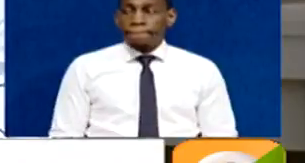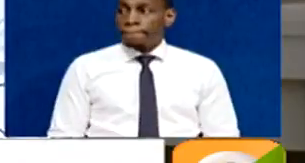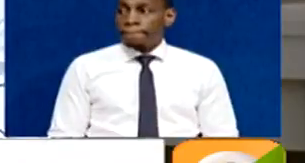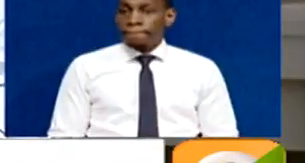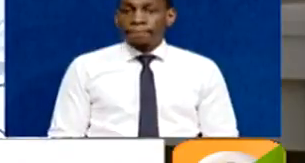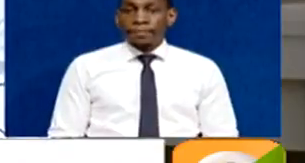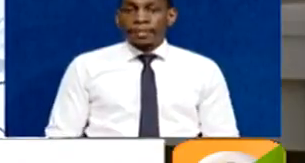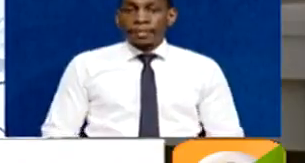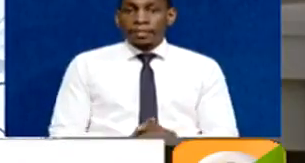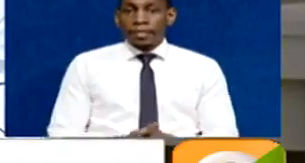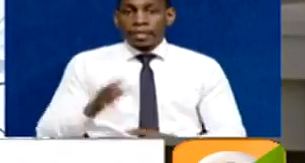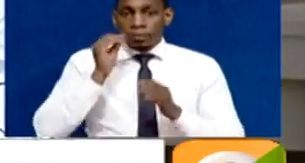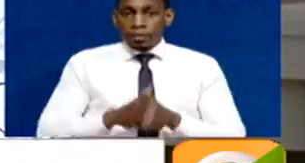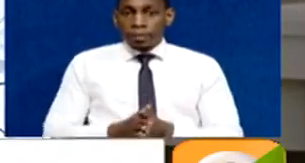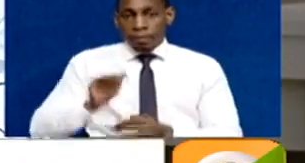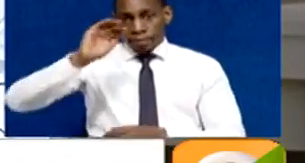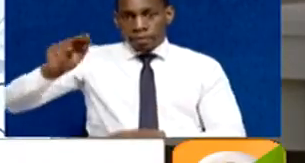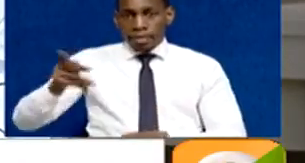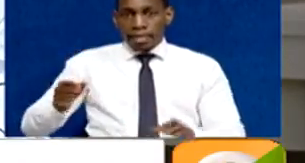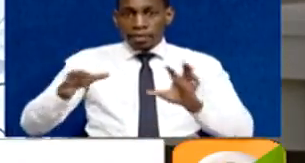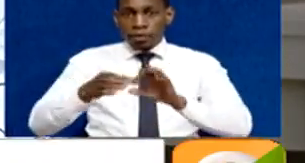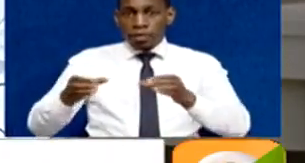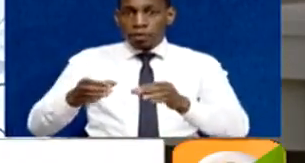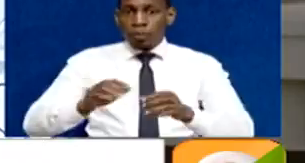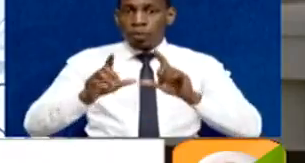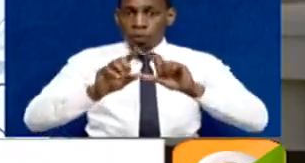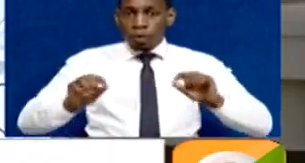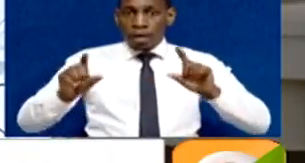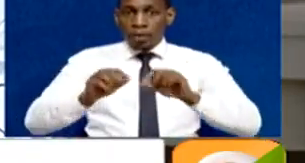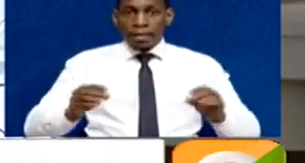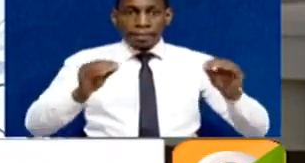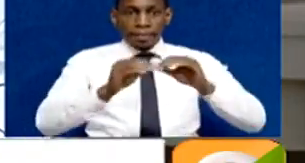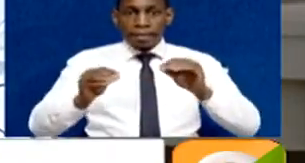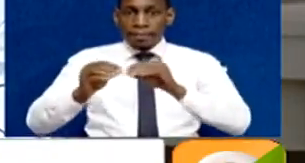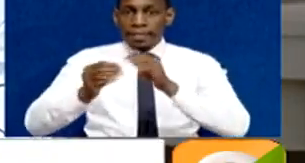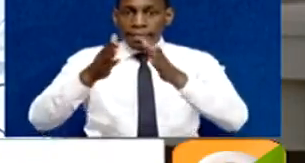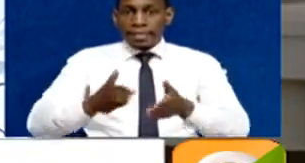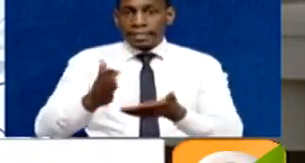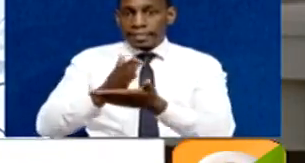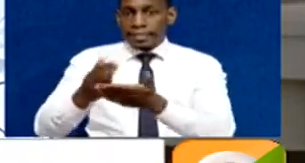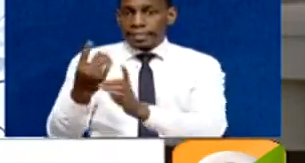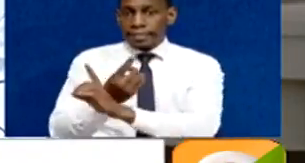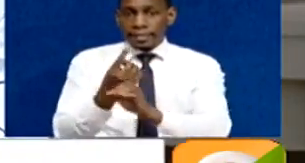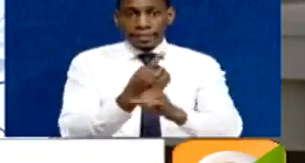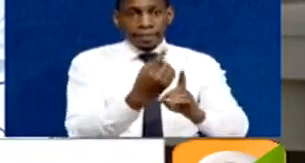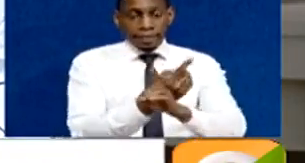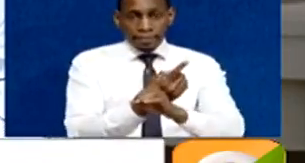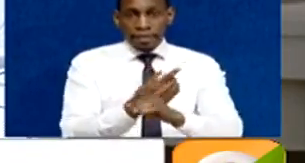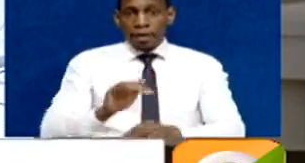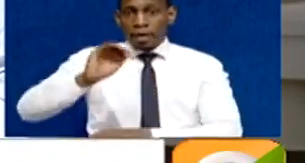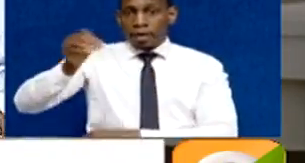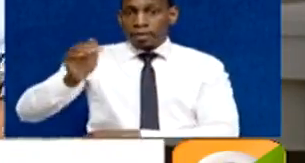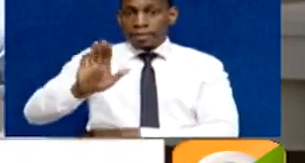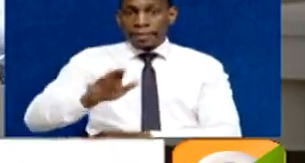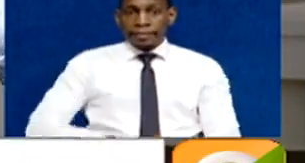Mount Kenya Unity Forum amesema haya akiwa katika kaunti ya Nyeri ambapo alikuwa na mikutano na viongozi wa sekta mbalimbali katika kaunti